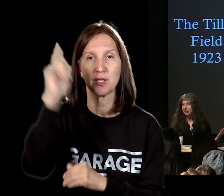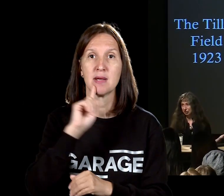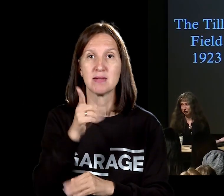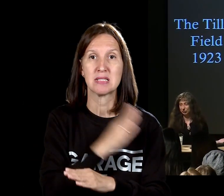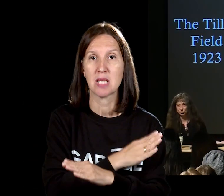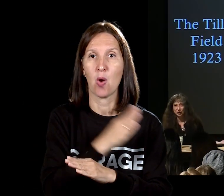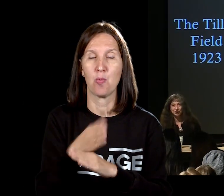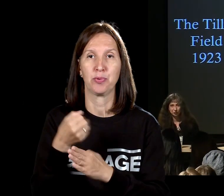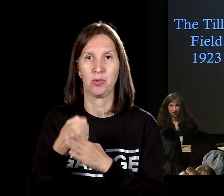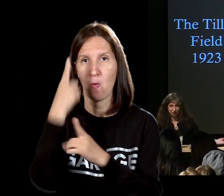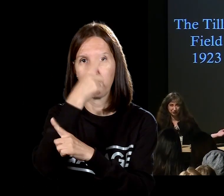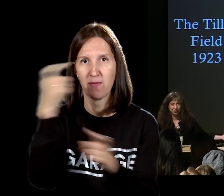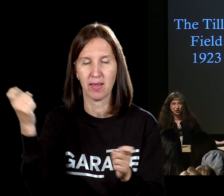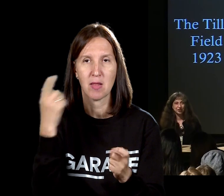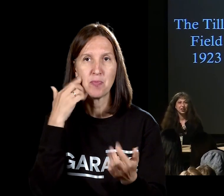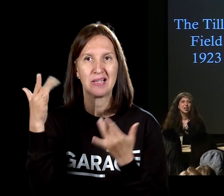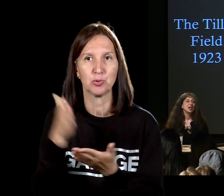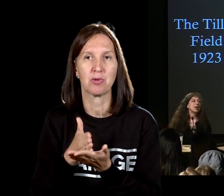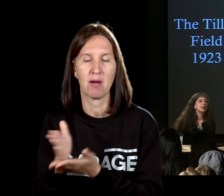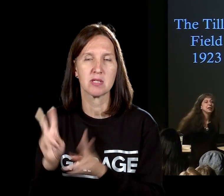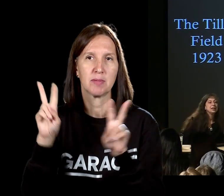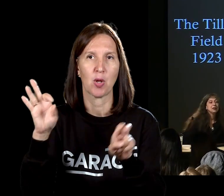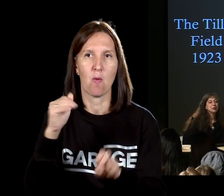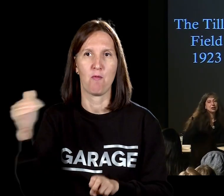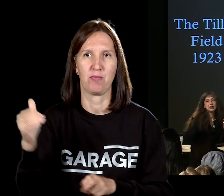собственно, объявления сюрреализма как движения.